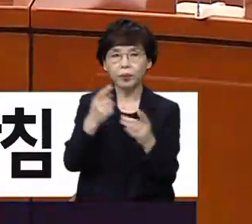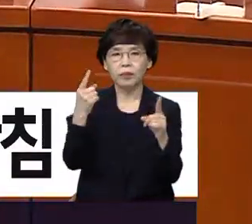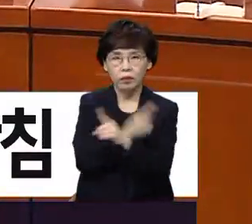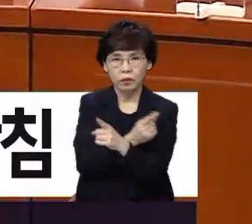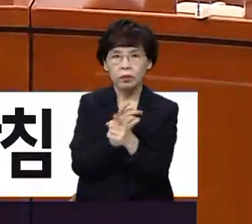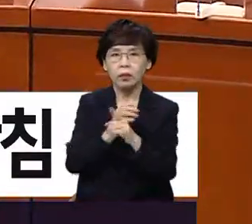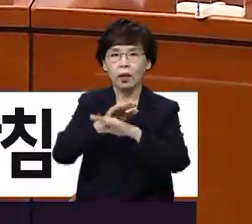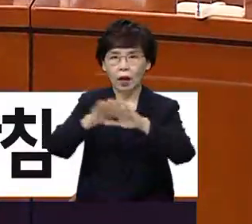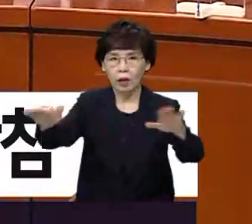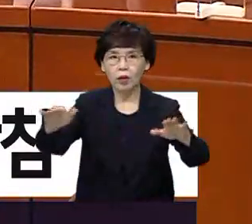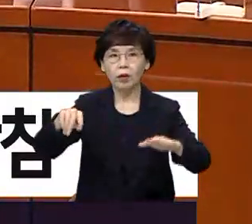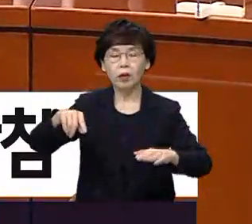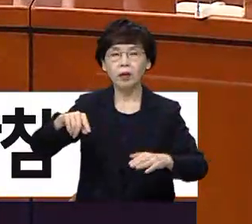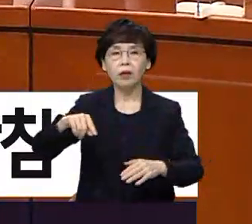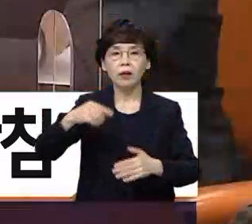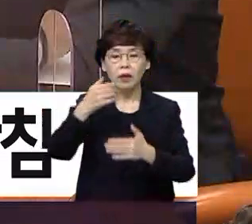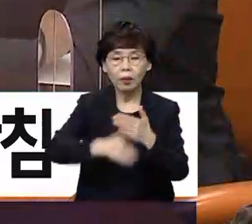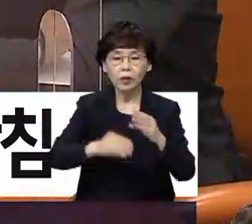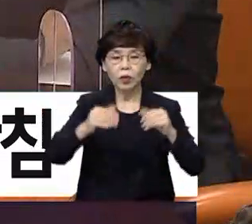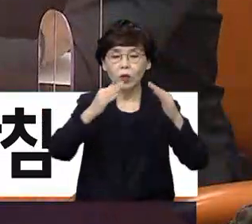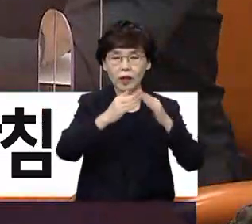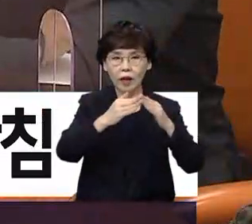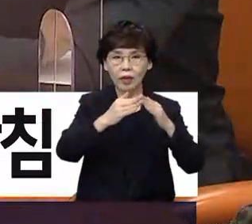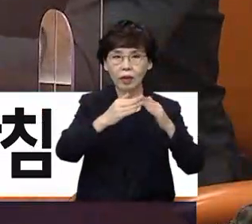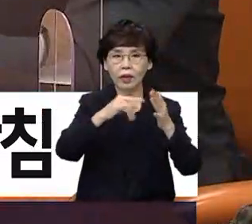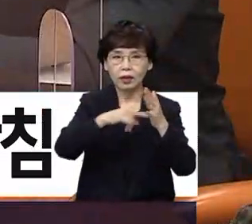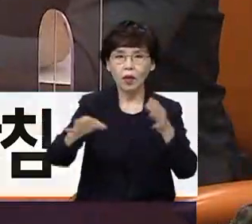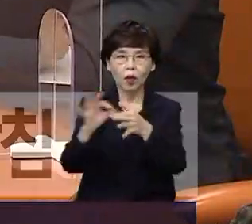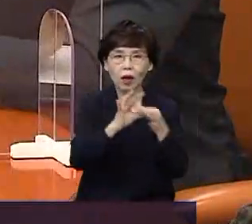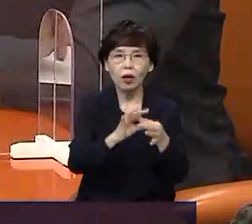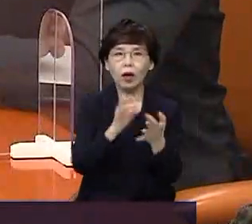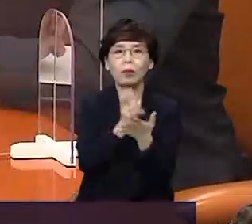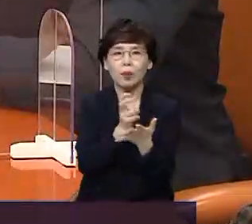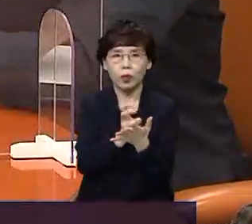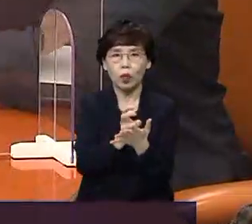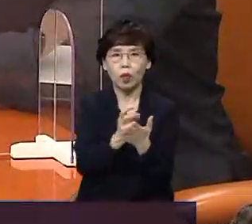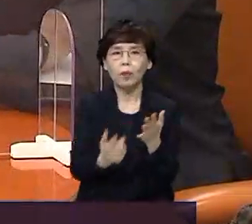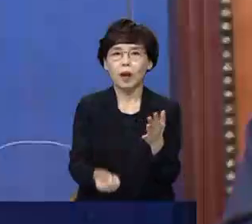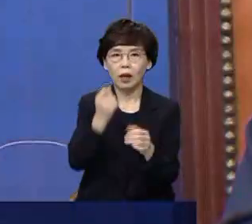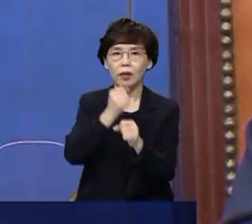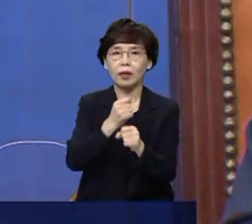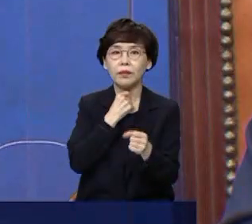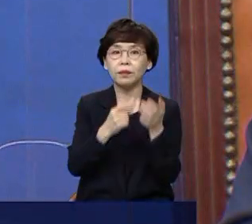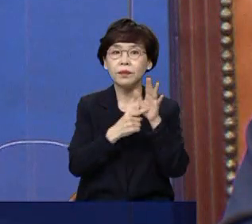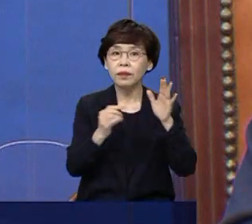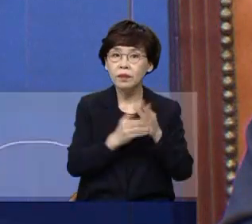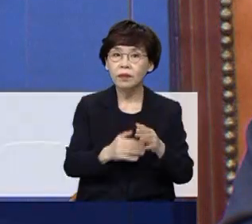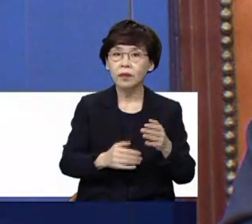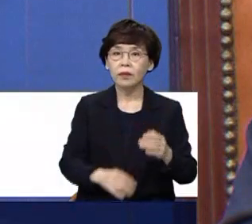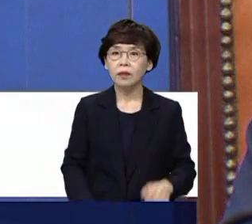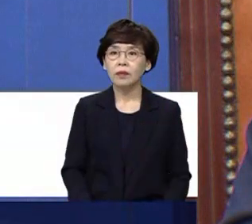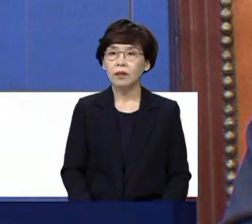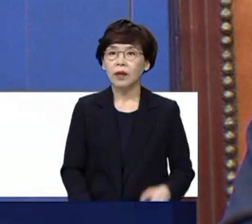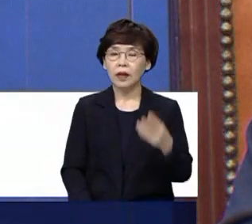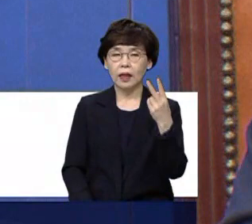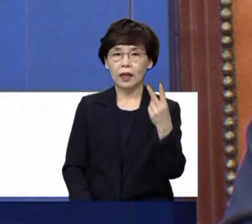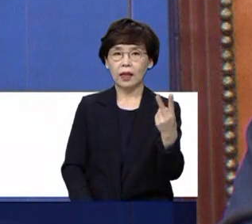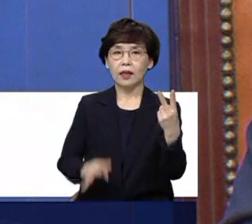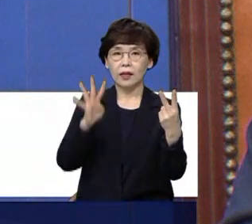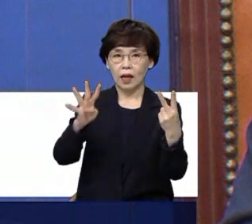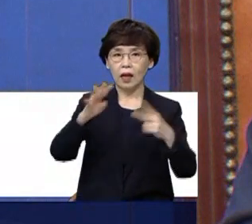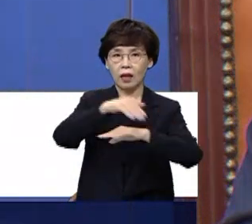한편 다른 부동산 대책 관련 후속 입법도 서두르겠다고 밝혔습니다. 이사 대책 후속